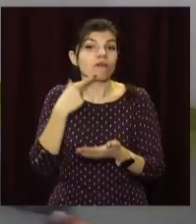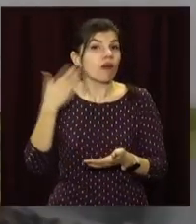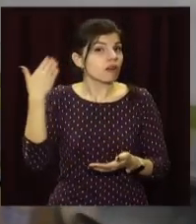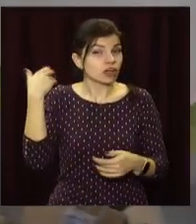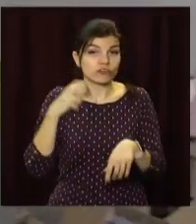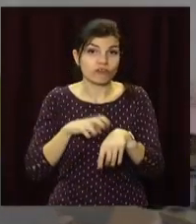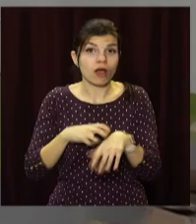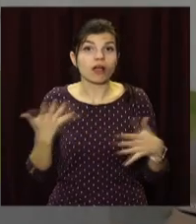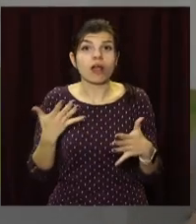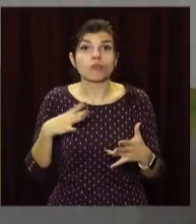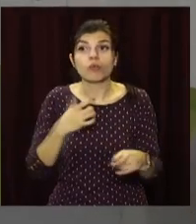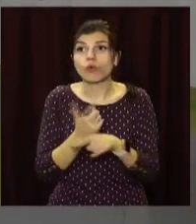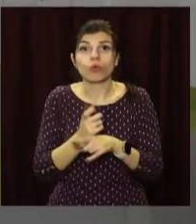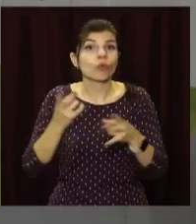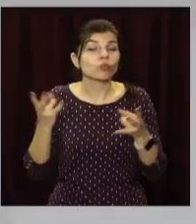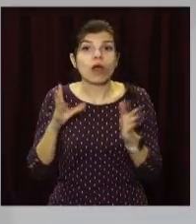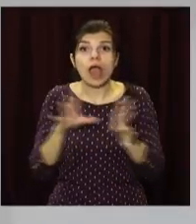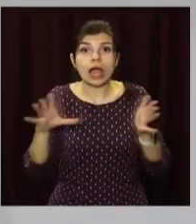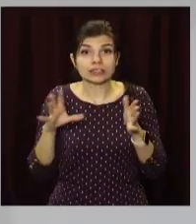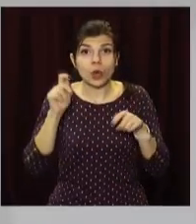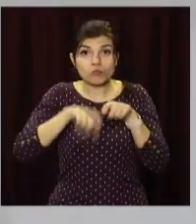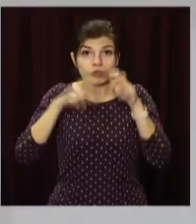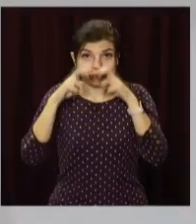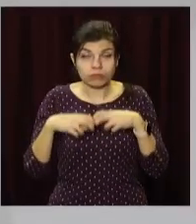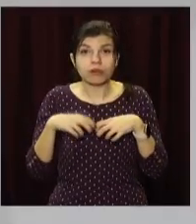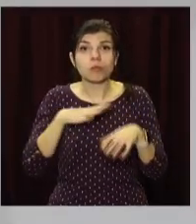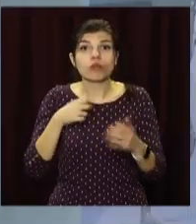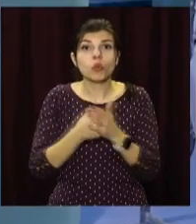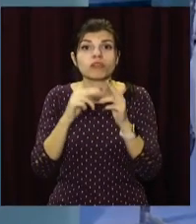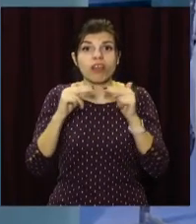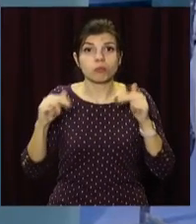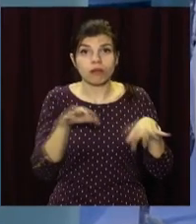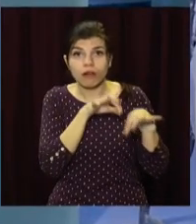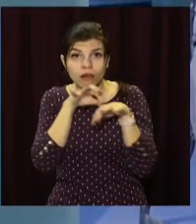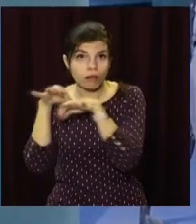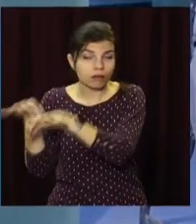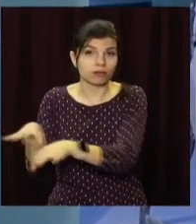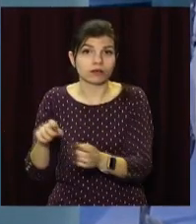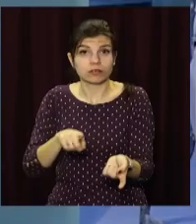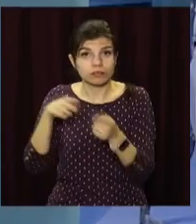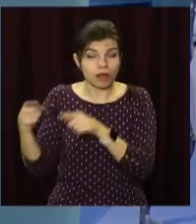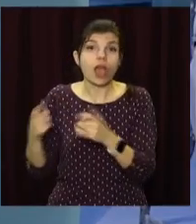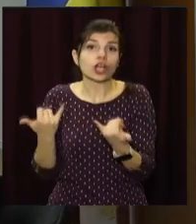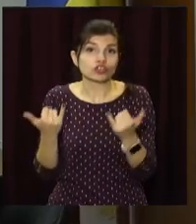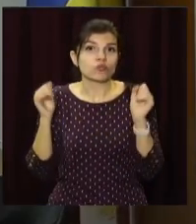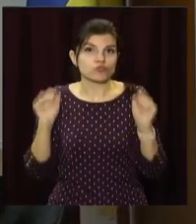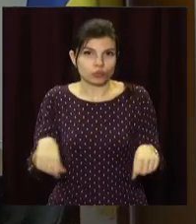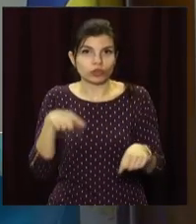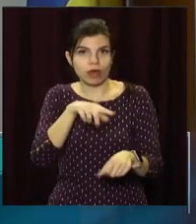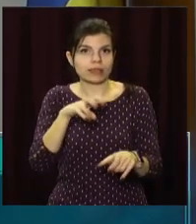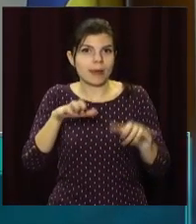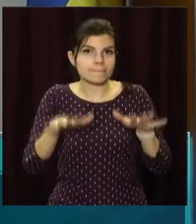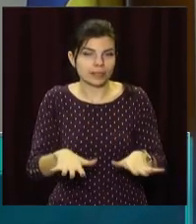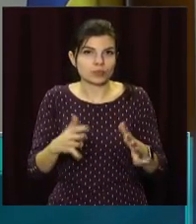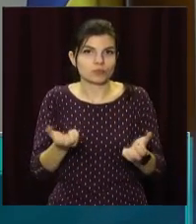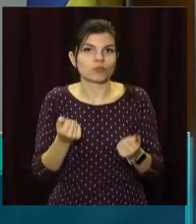які потребували екстреної діагностики, везли до Дніпра, тепер же зможуть надавати допомогу прямо на місці. На